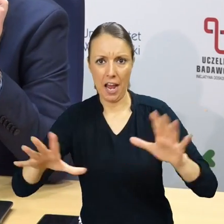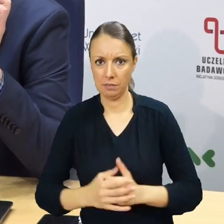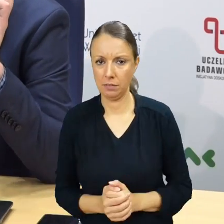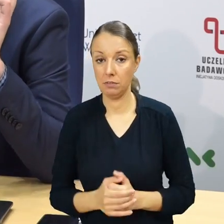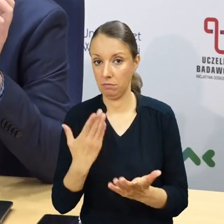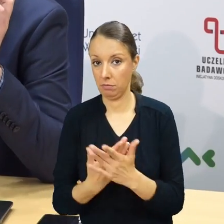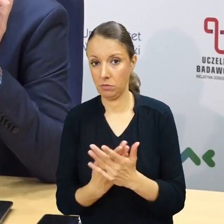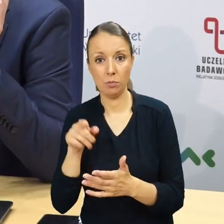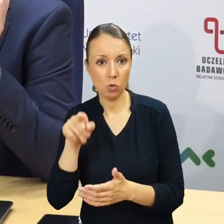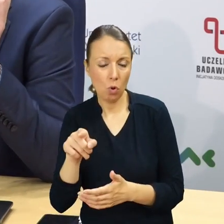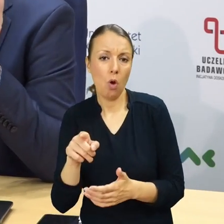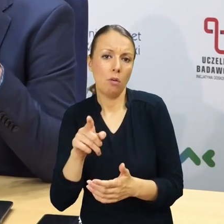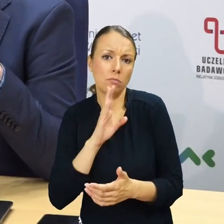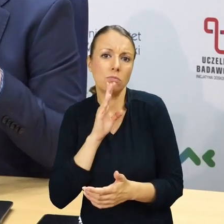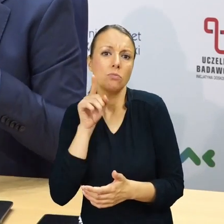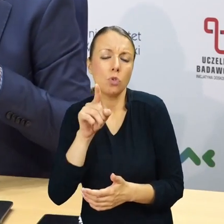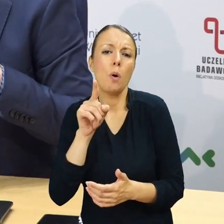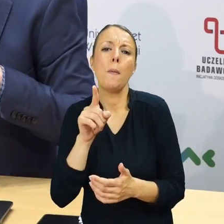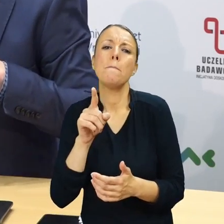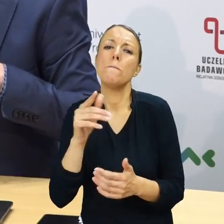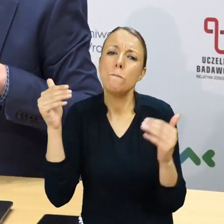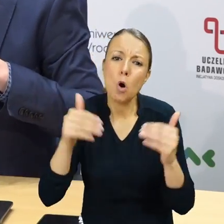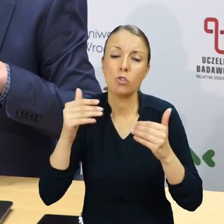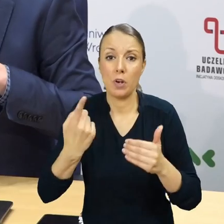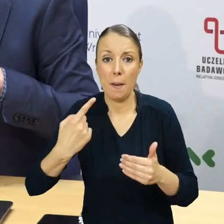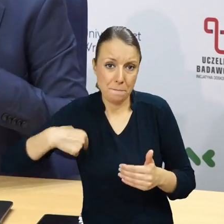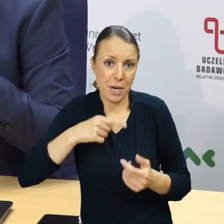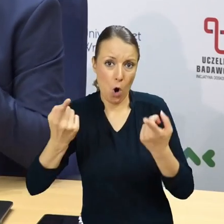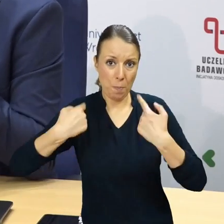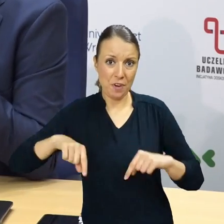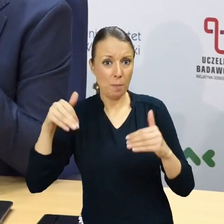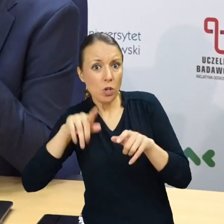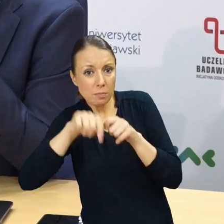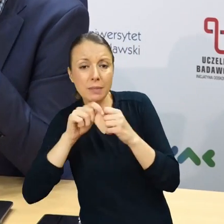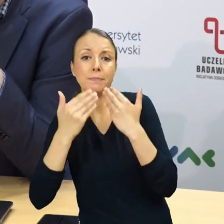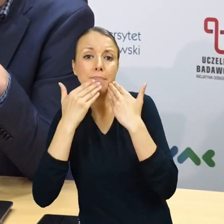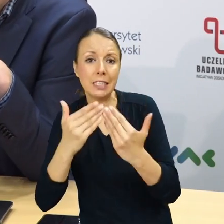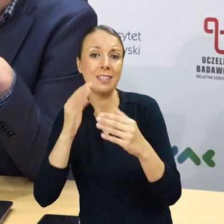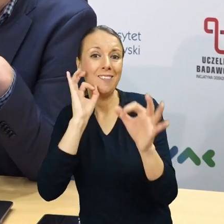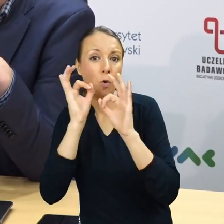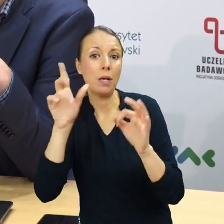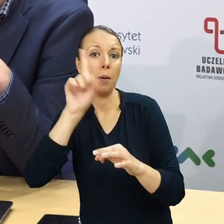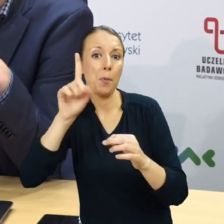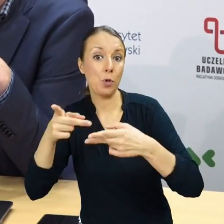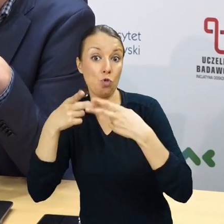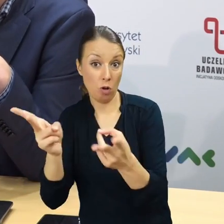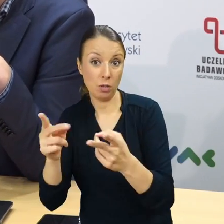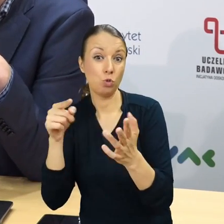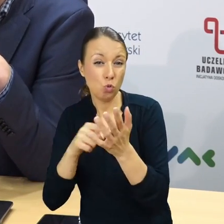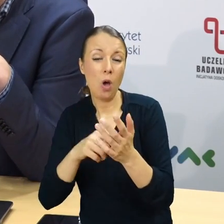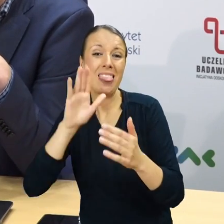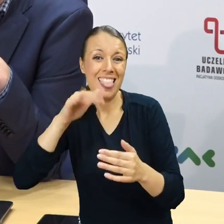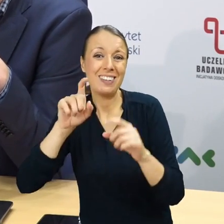malutki wycinek kontroli społecznej nad służbami, jaką mogą sprawować obywatele dzięki dostępowi do informacji publicznej. Teraz od 5